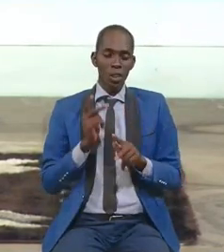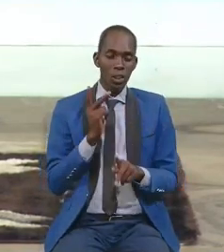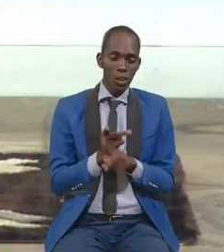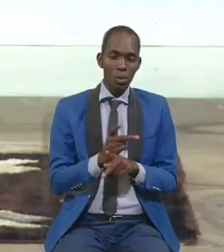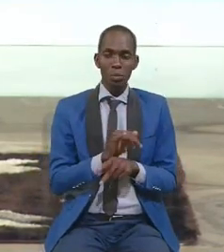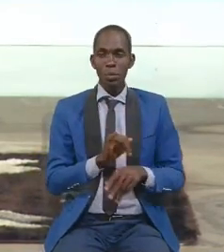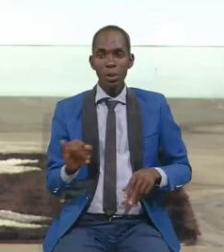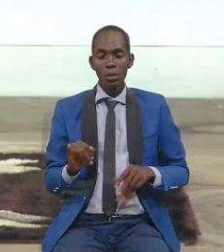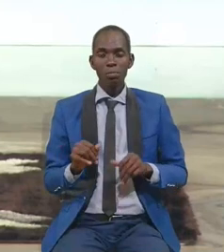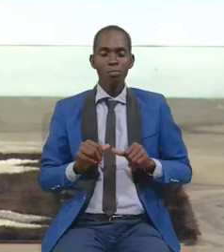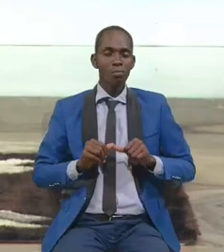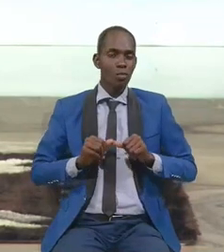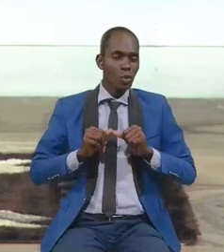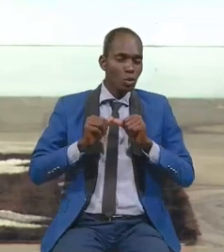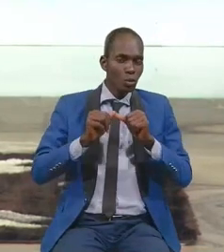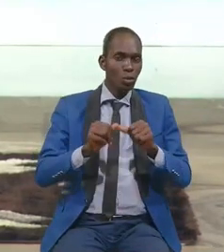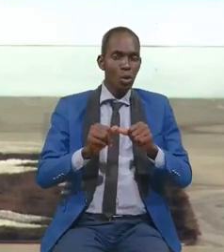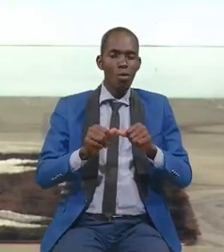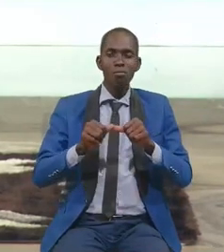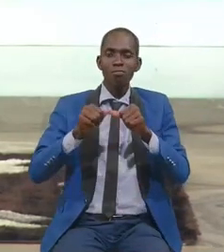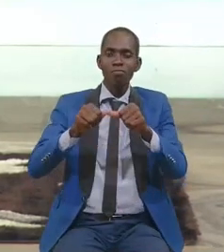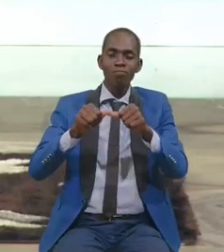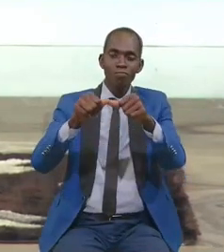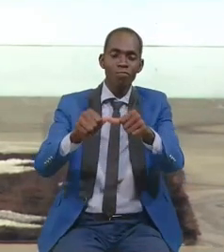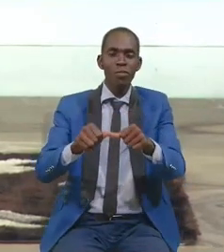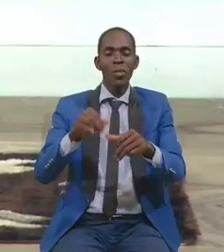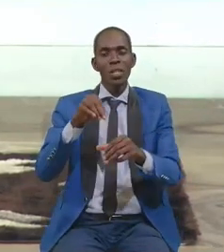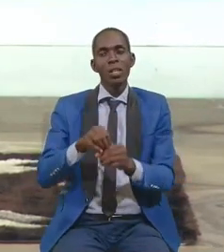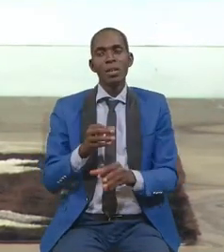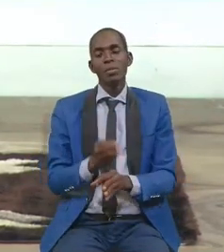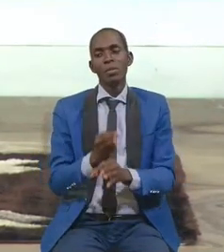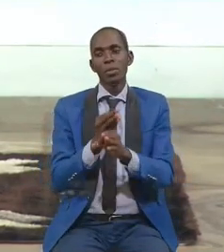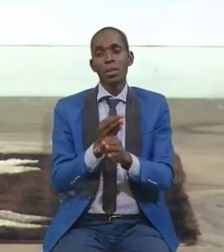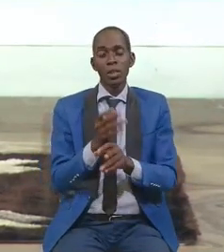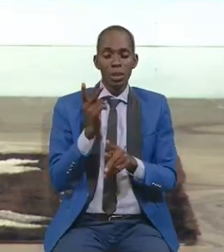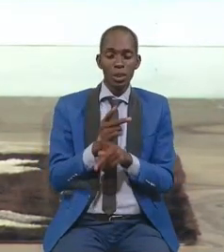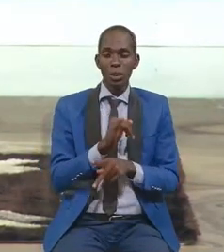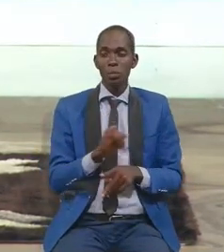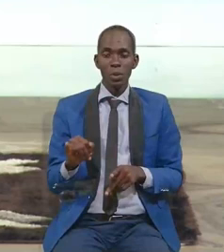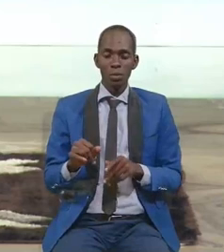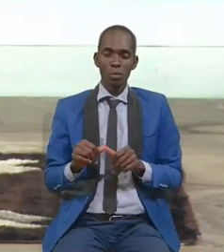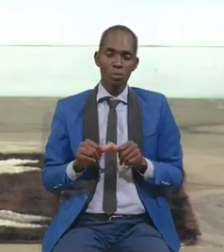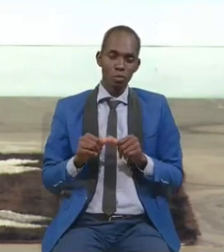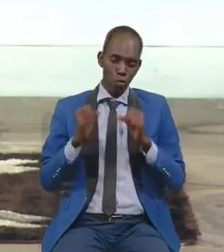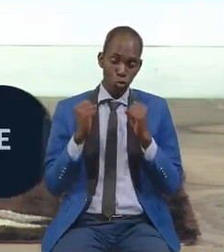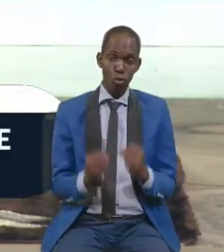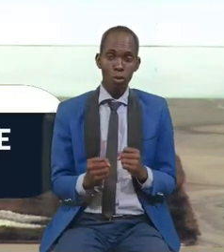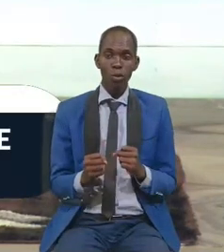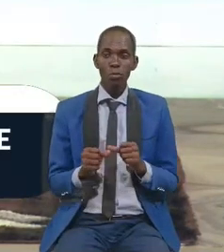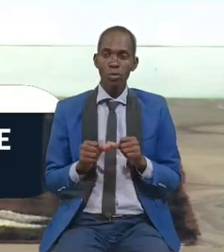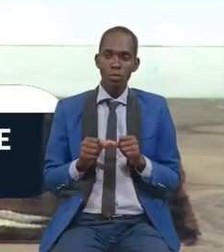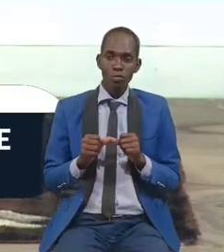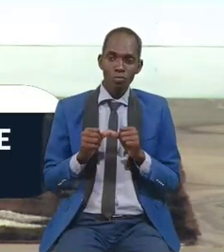ferme persévérance dans la fidélité. Maintenir une ferme persévérance